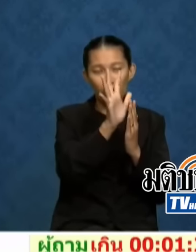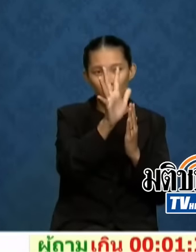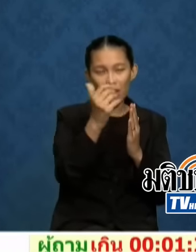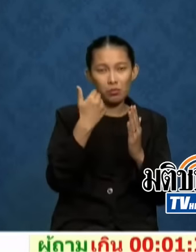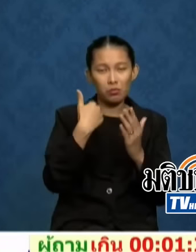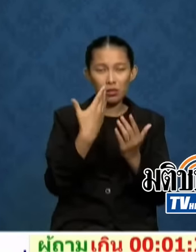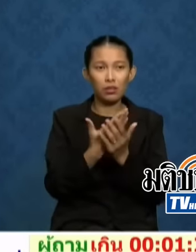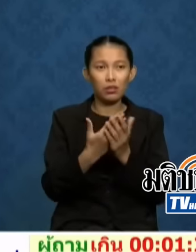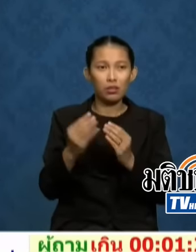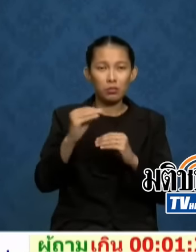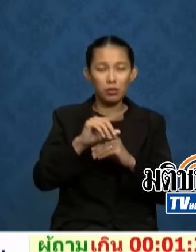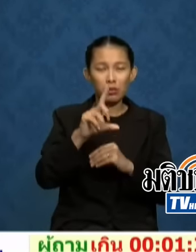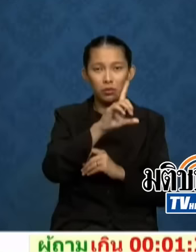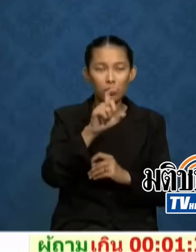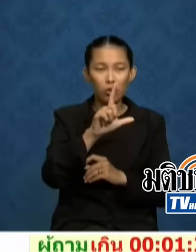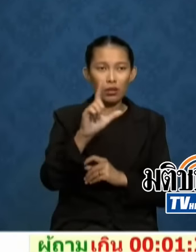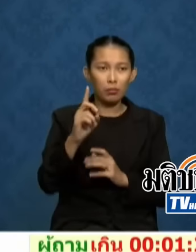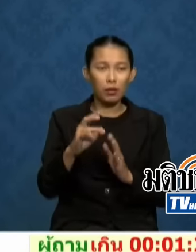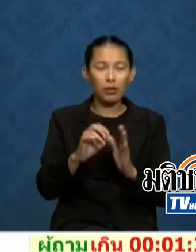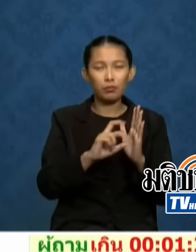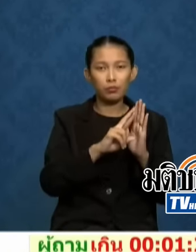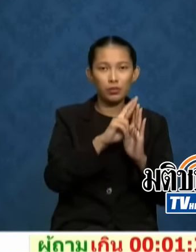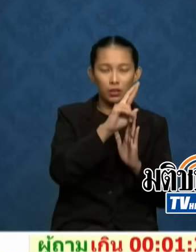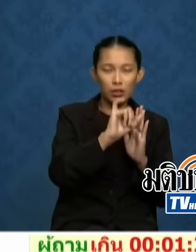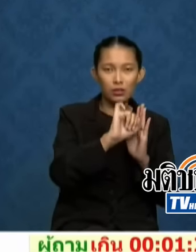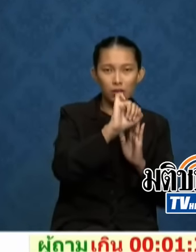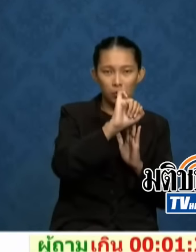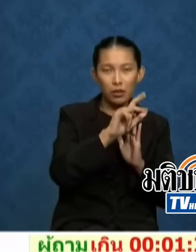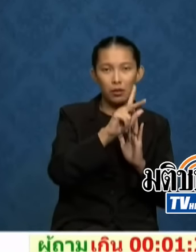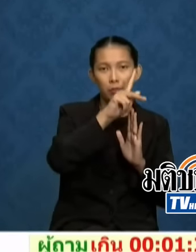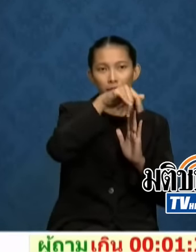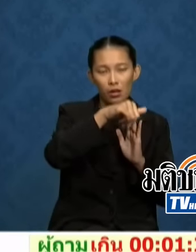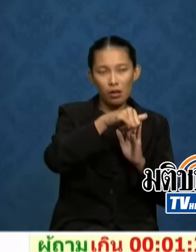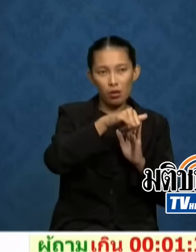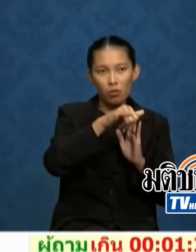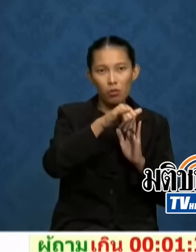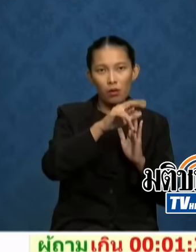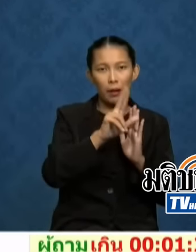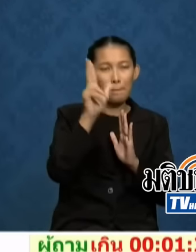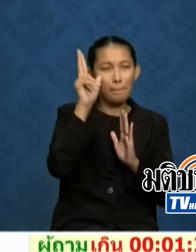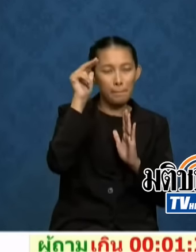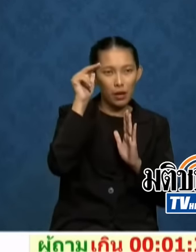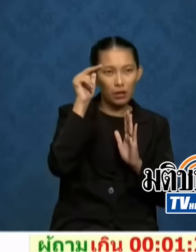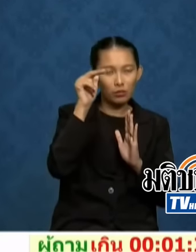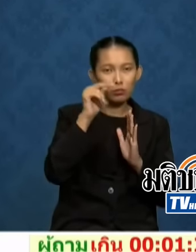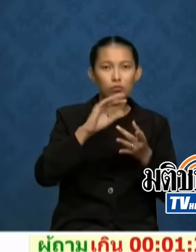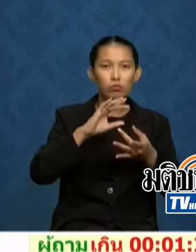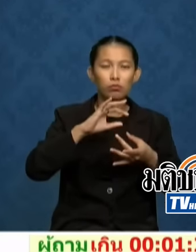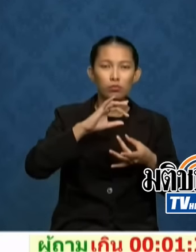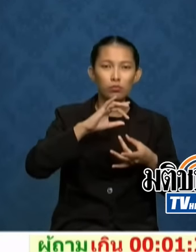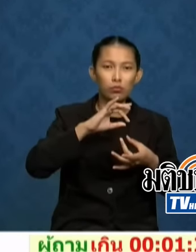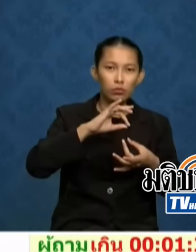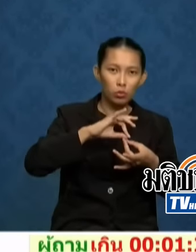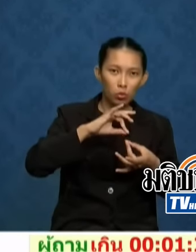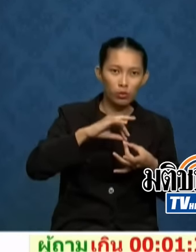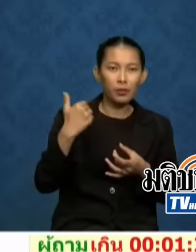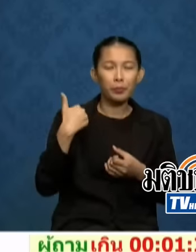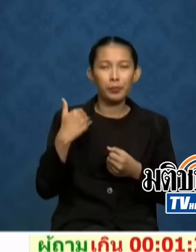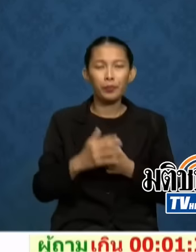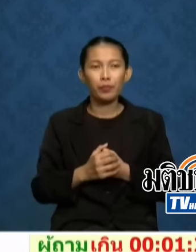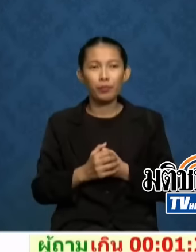ไปจังหวัดละ100ล้านนะครับไม่ว่าจะเป็นจังหวัดเชียงรายเชียงใหม่พะเยาลำปางนะครับสุโขทัยนะครับแล้ว